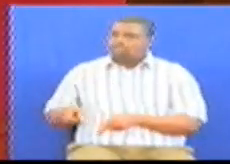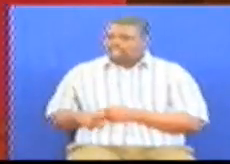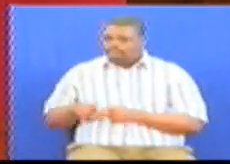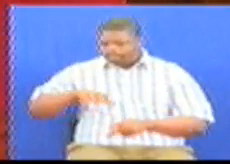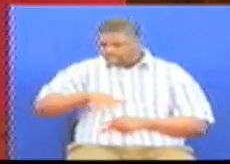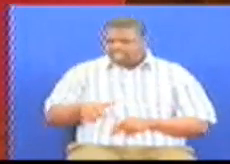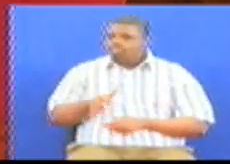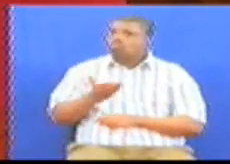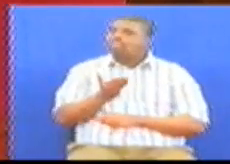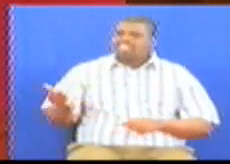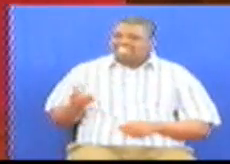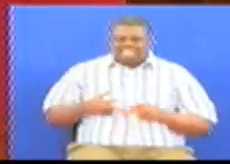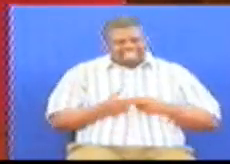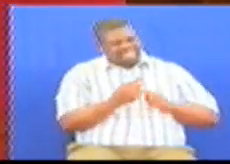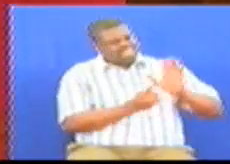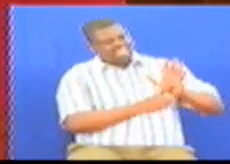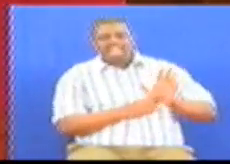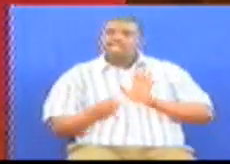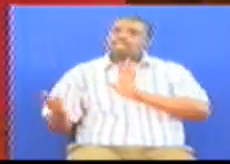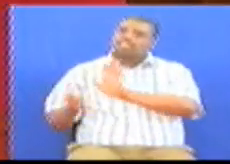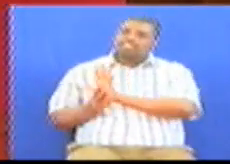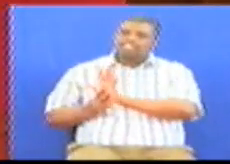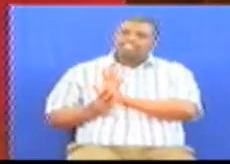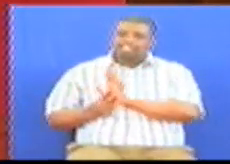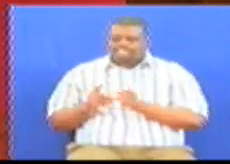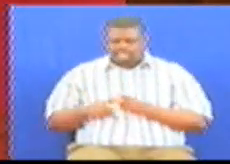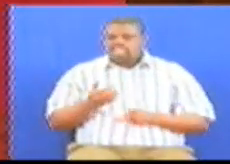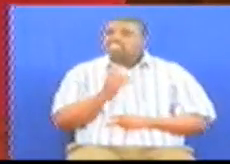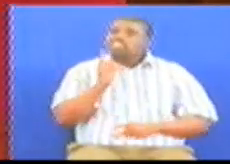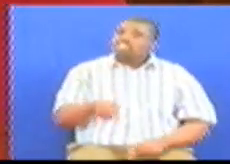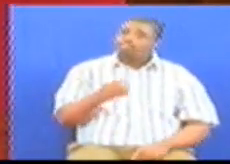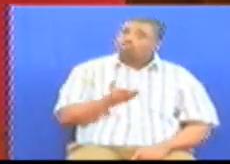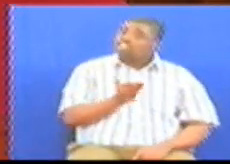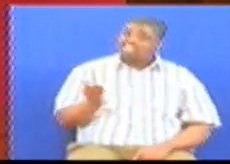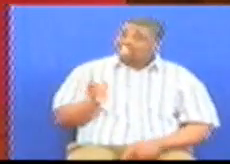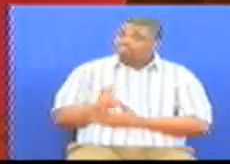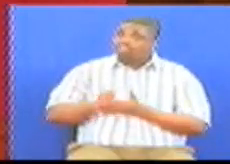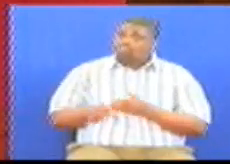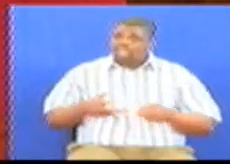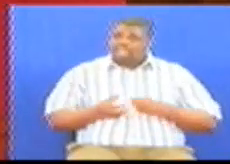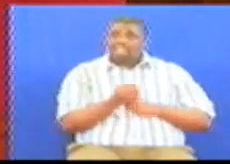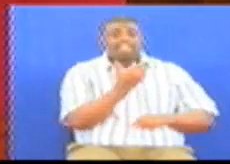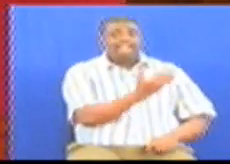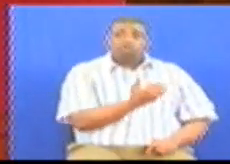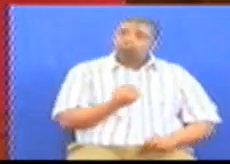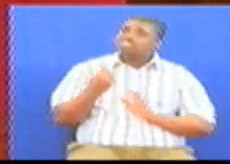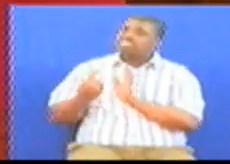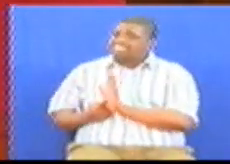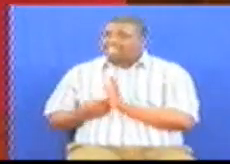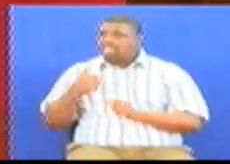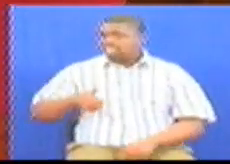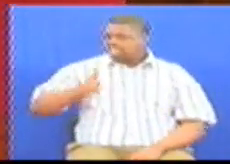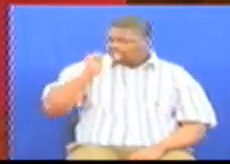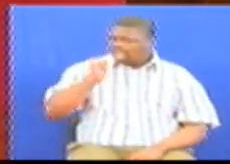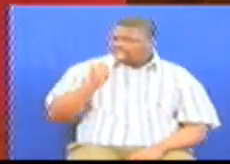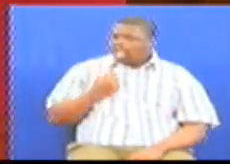mheshimiwa yanakata 6 na kata 8. Kuna halmashauri zingine zinakata 5 zinakata 6. Jana kazungumza mbunge hapa kwa